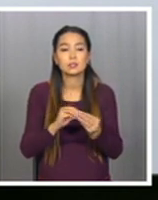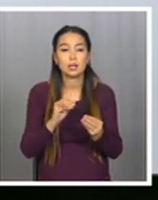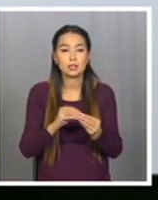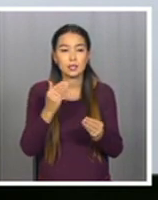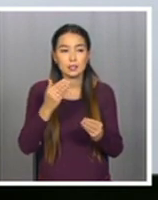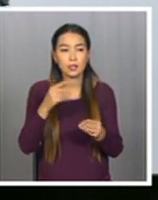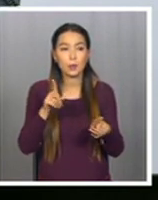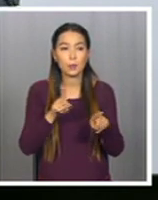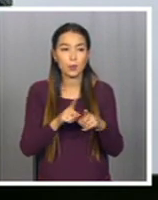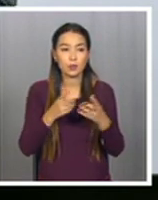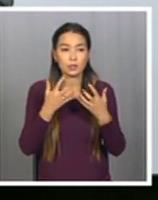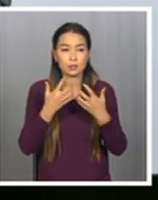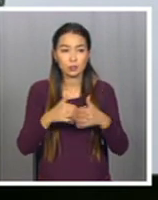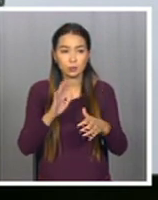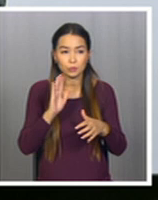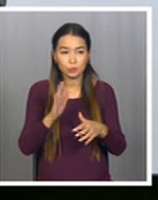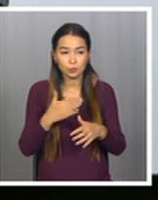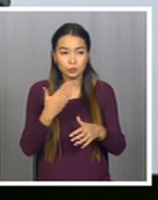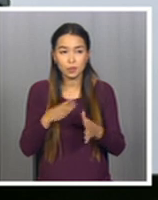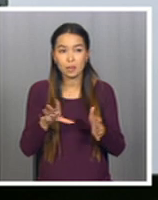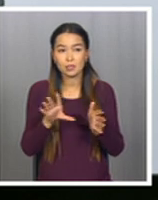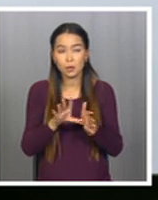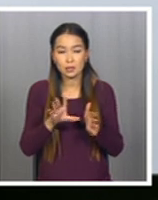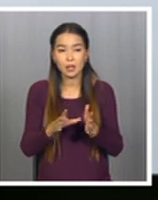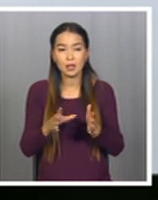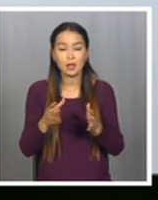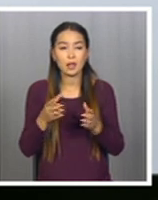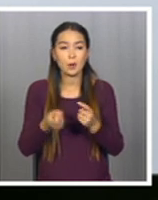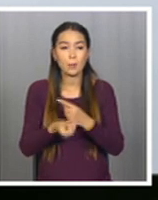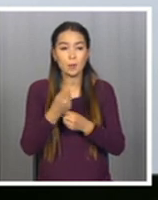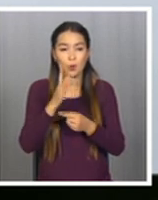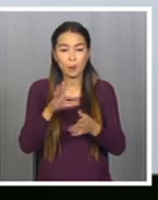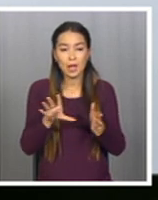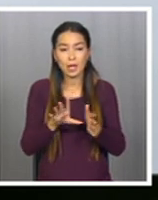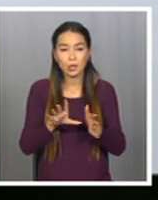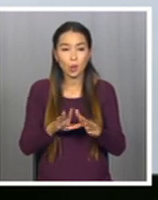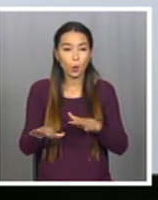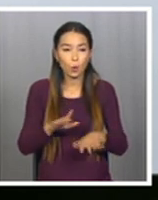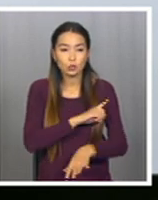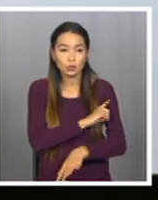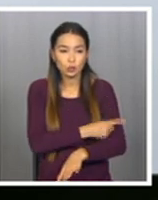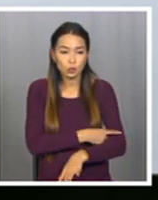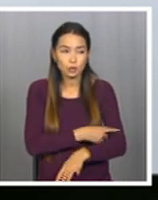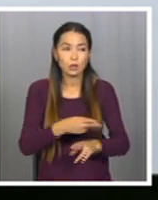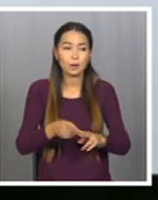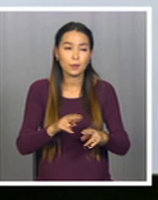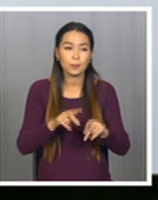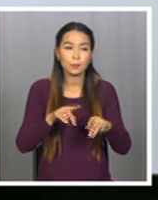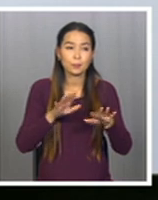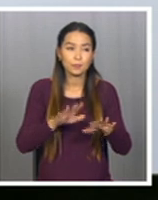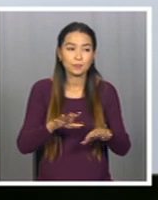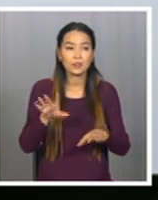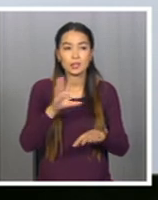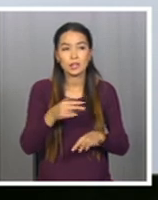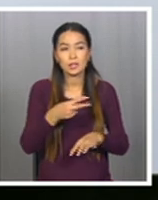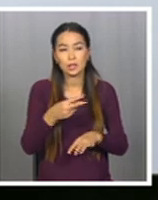дейтін болсақ, тұрақты тоқ көзінде пайда болатын электр қозғаушы күш онда кернеуге тең болады